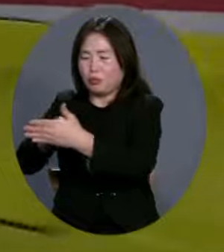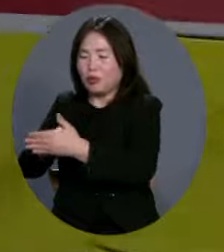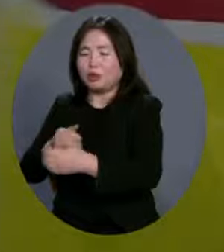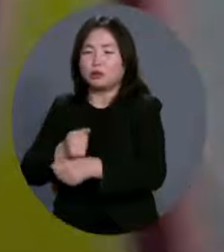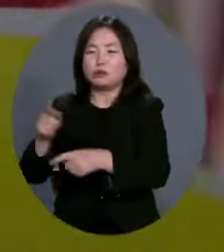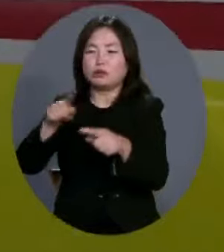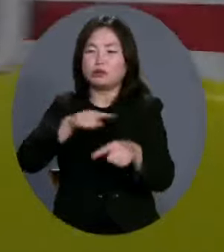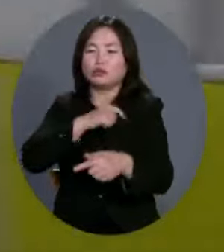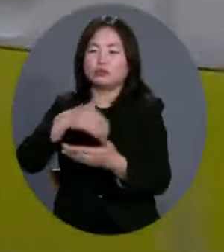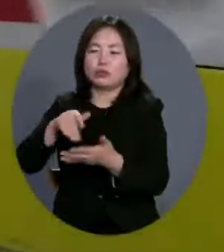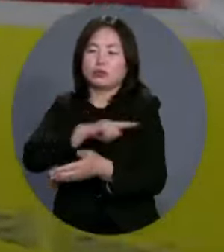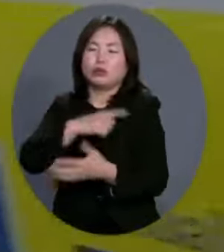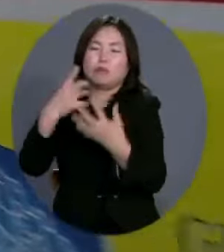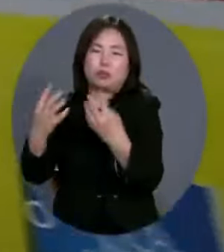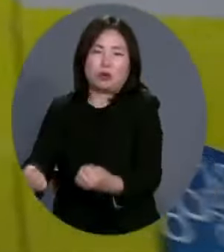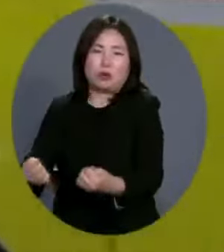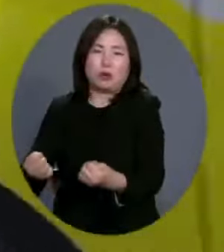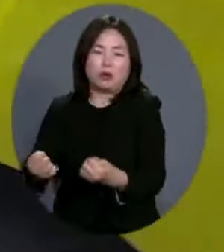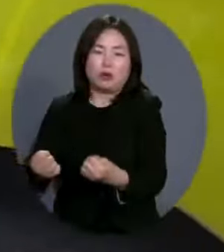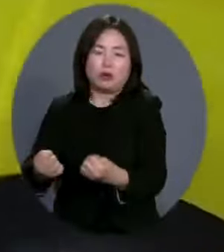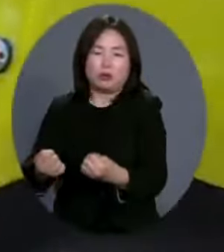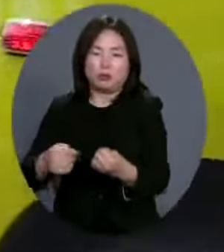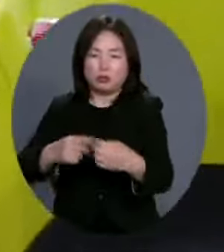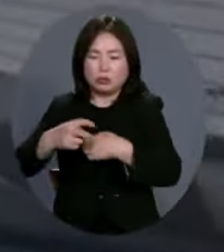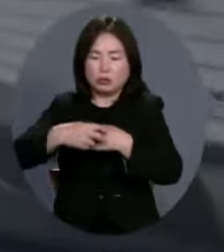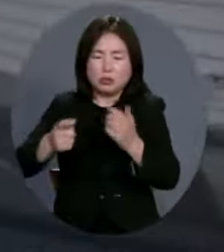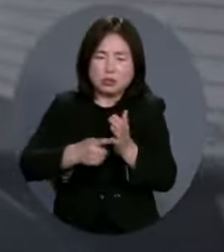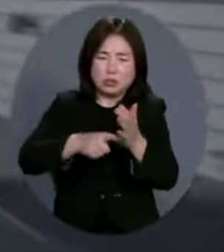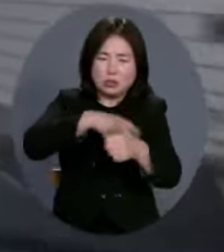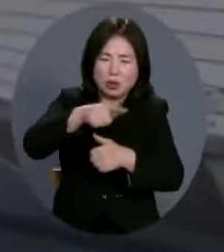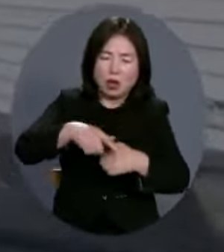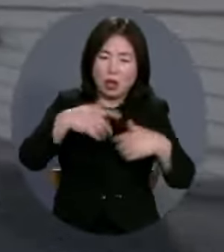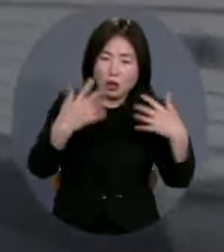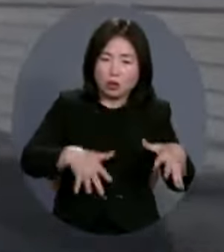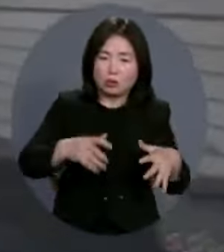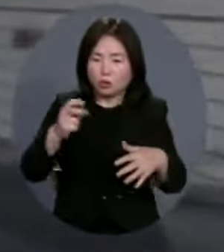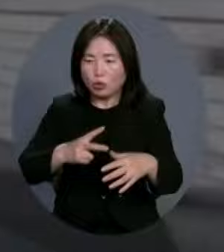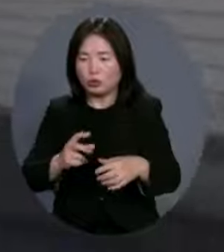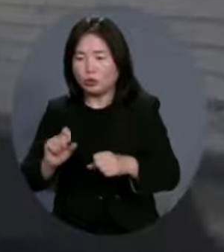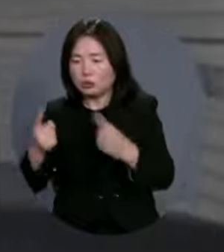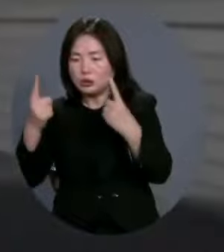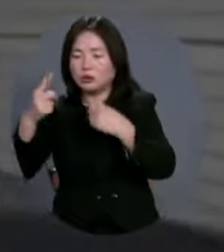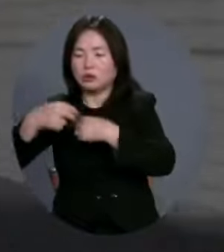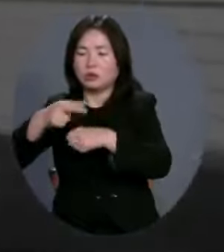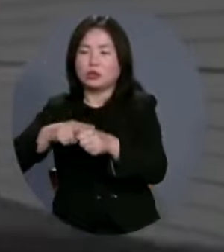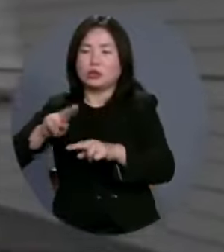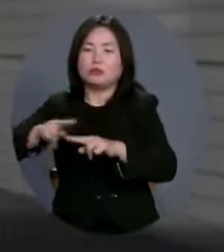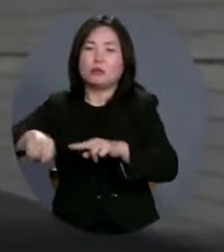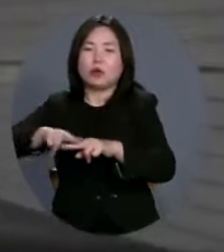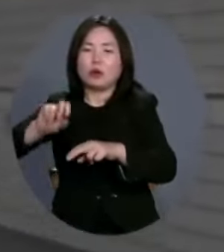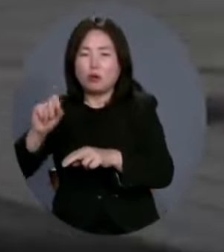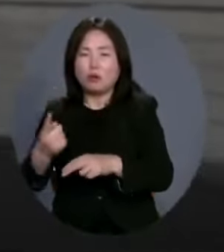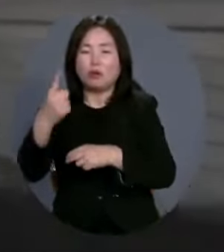전국에서 가장 높았습니다. 가뜩이나 열악한 응급의료 현실 속에 전공의 집단 이탈에 따른